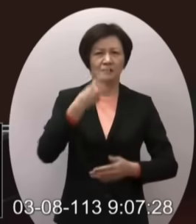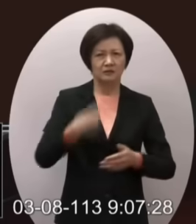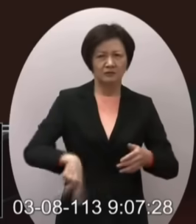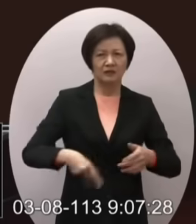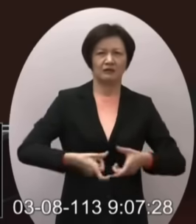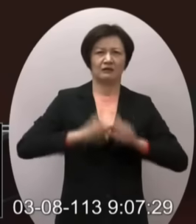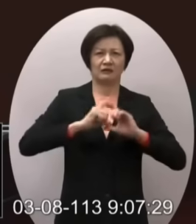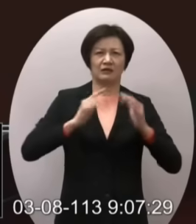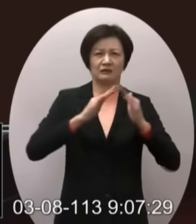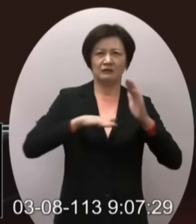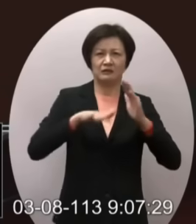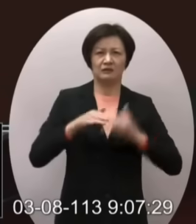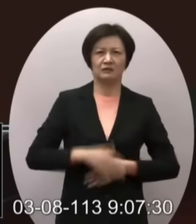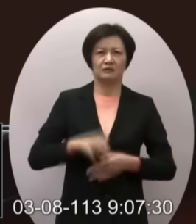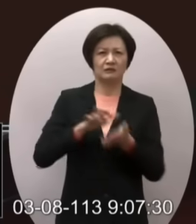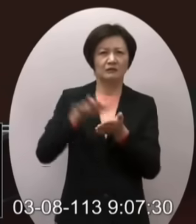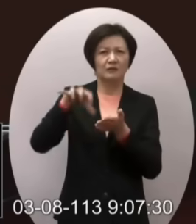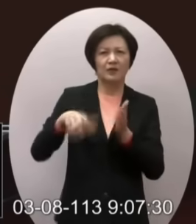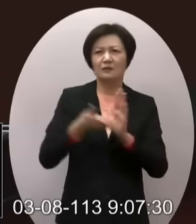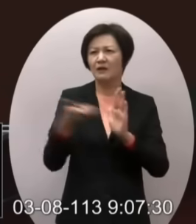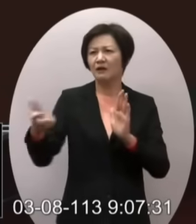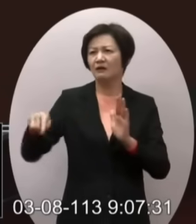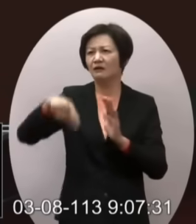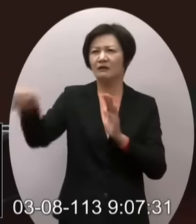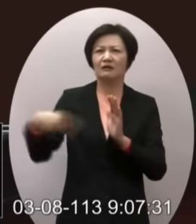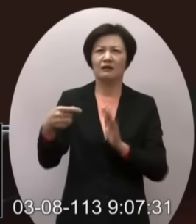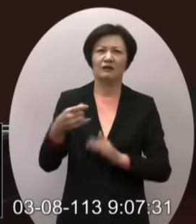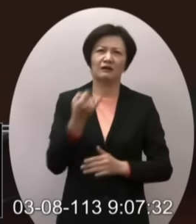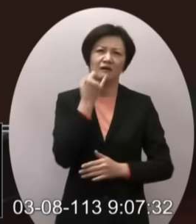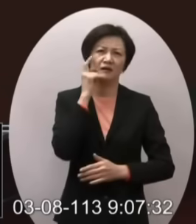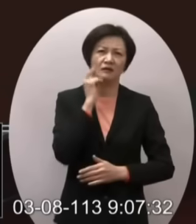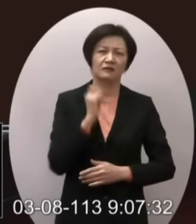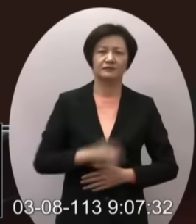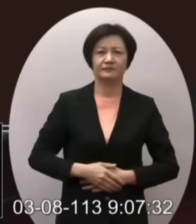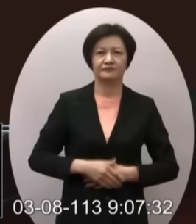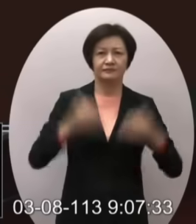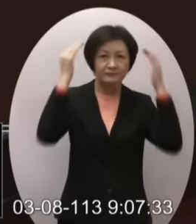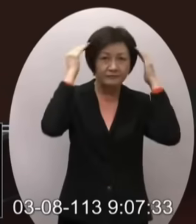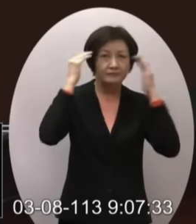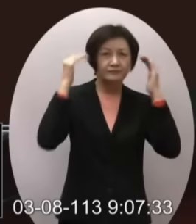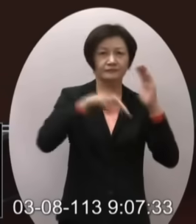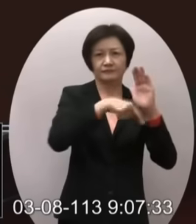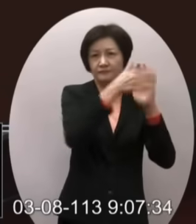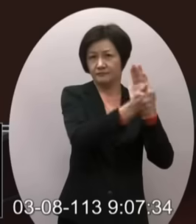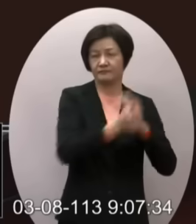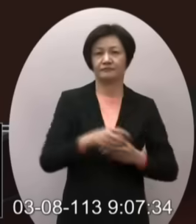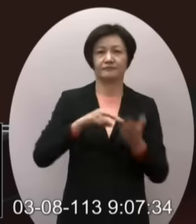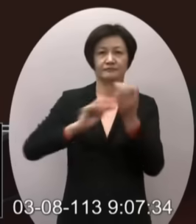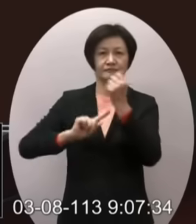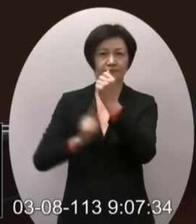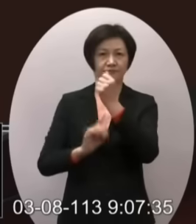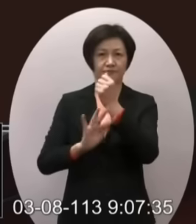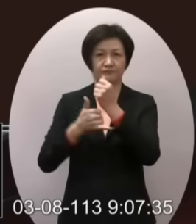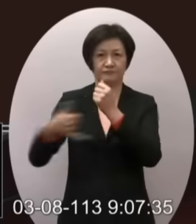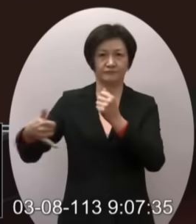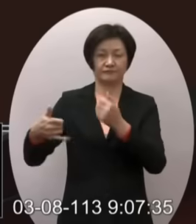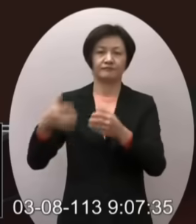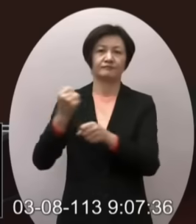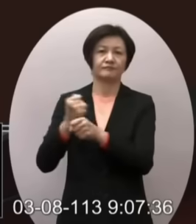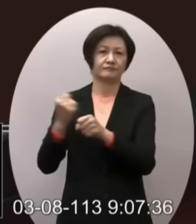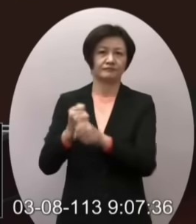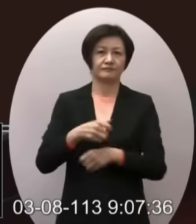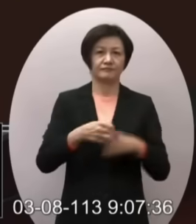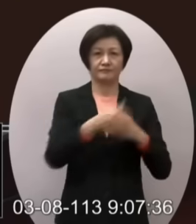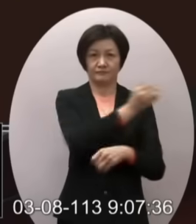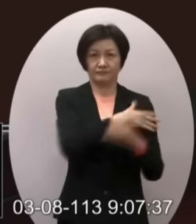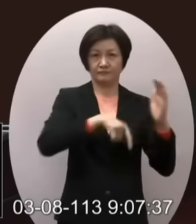富，航空城搬迁户何辜？韩院长、各位立委同仁，还有我们陈院长以及